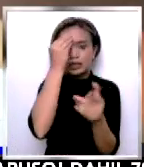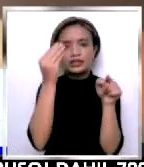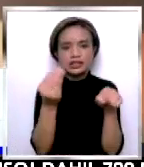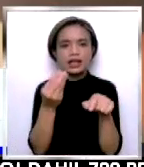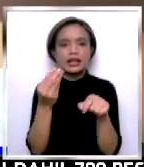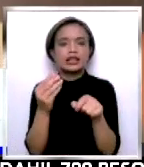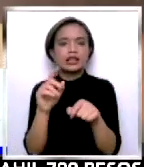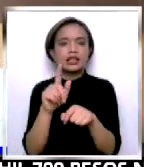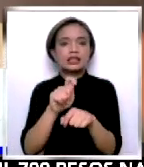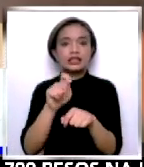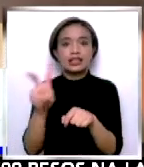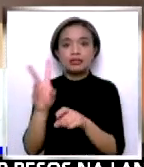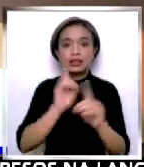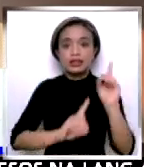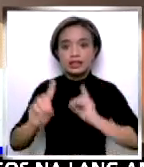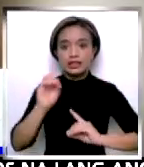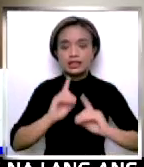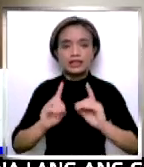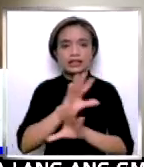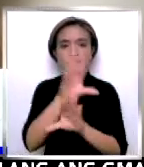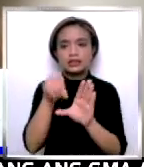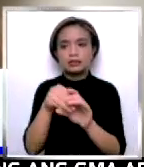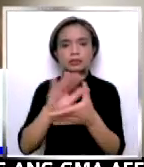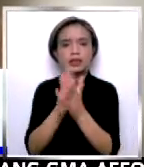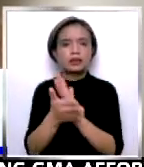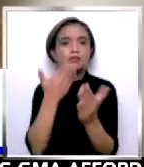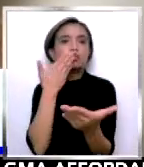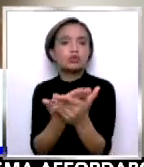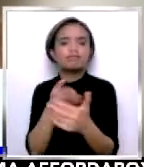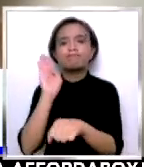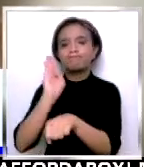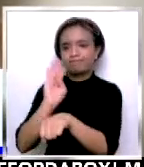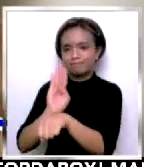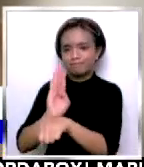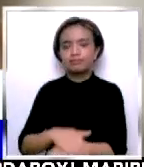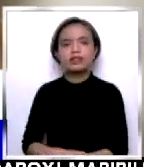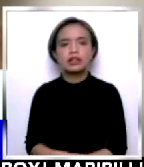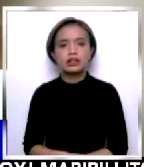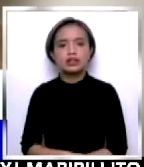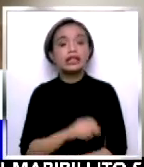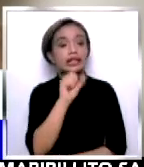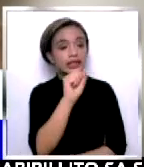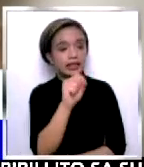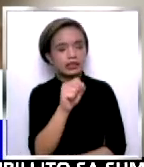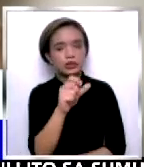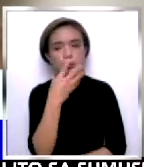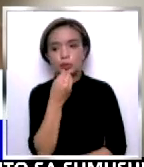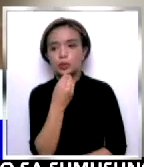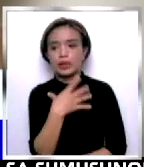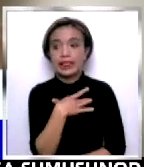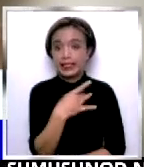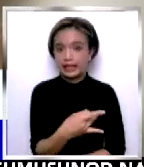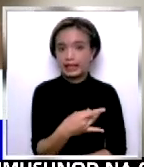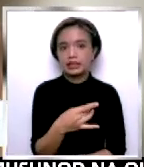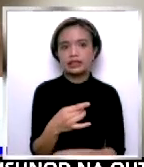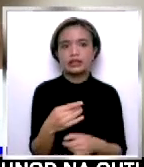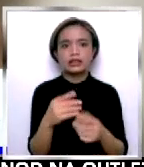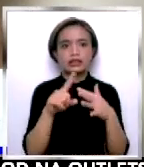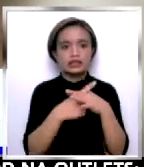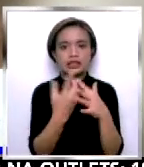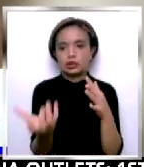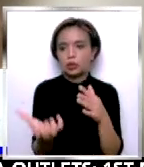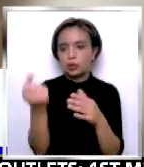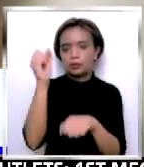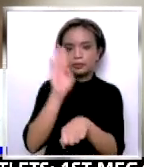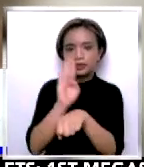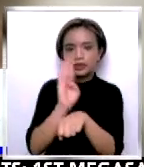kabilang ang pagiging good sa negosyo. Siyempre yung iba na gusto rin mag-start ng sarili nilang mga negosyo. Everyone's also